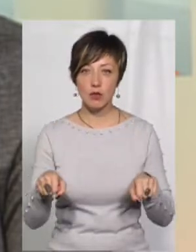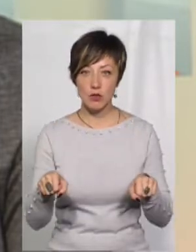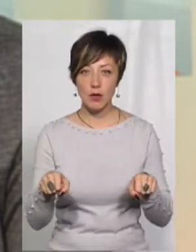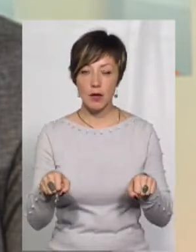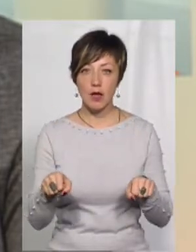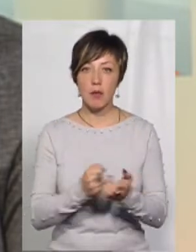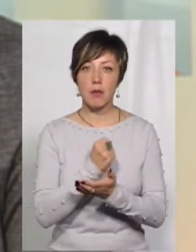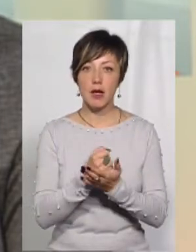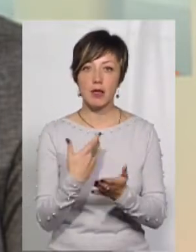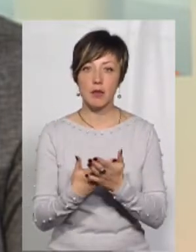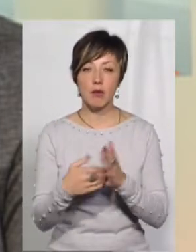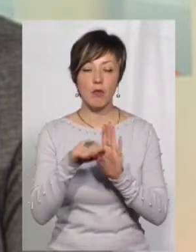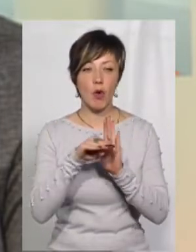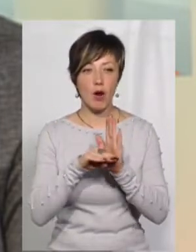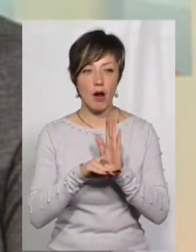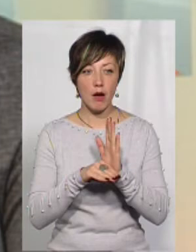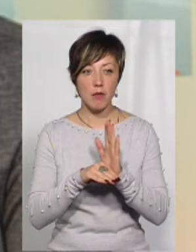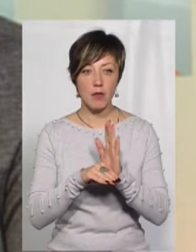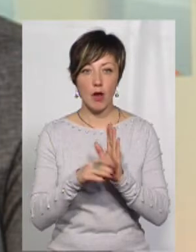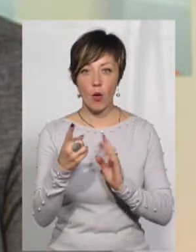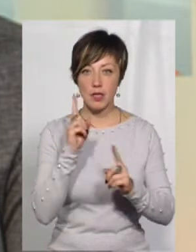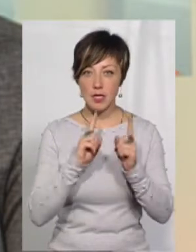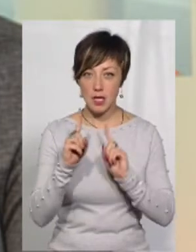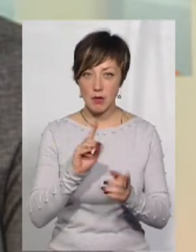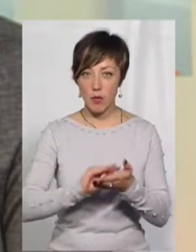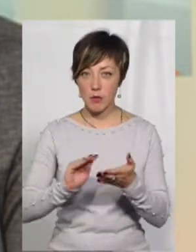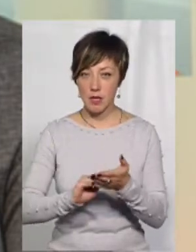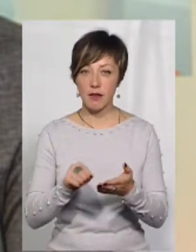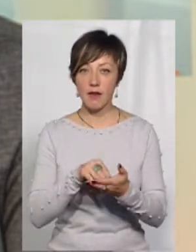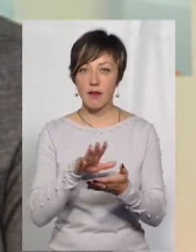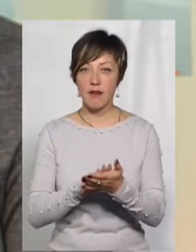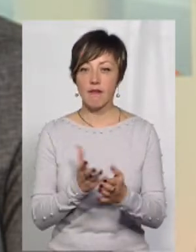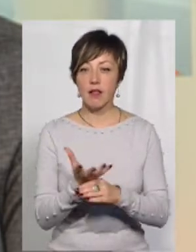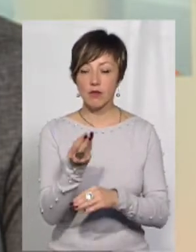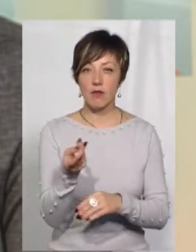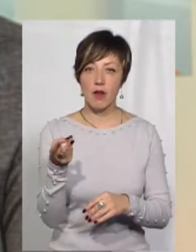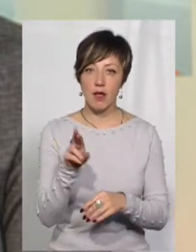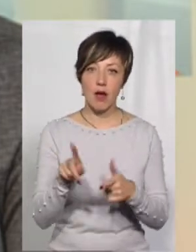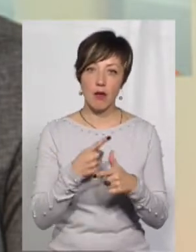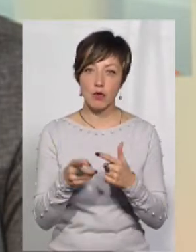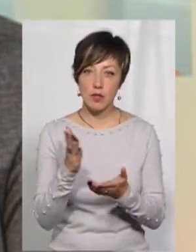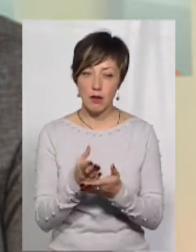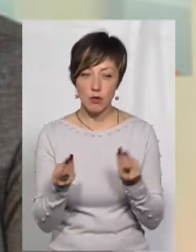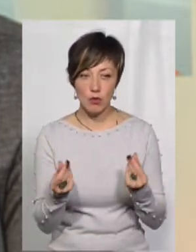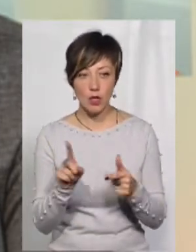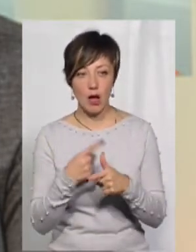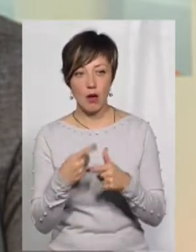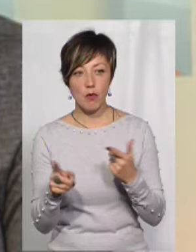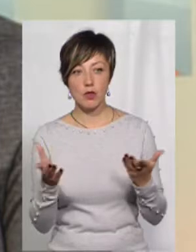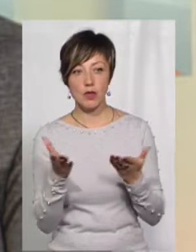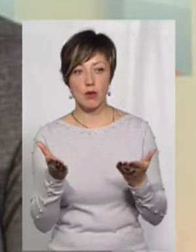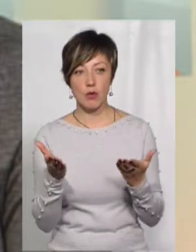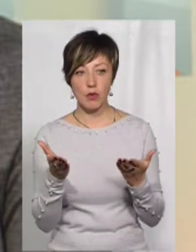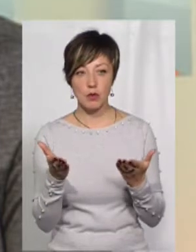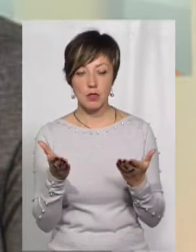можуть прийняти, наприклад, програму на якісь одні із сесій і приписати, що фінансування там або за наявності коштів, або з